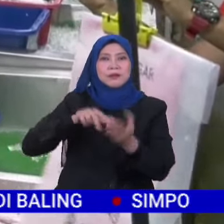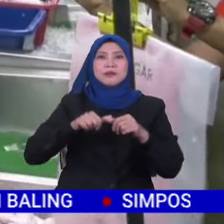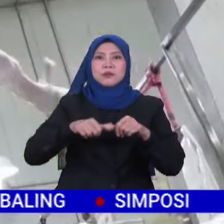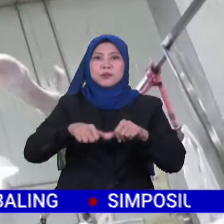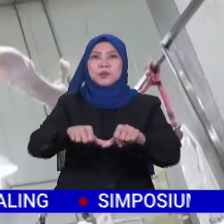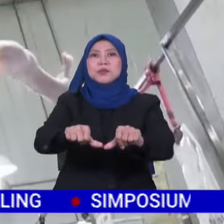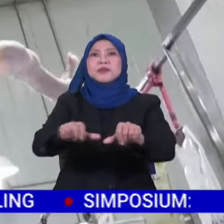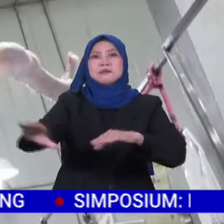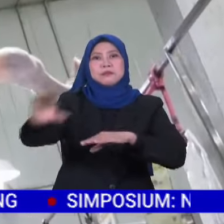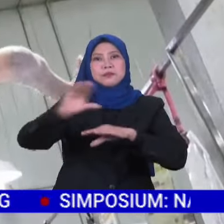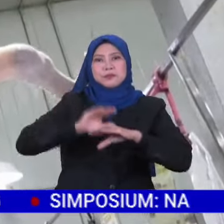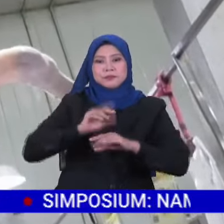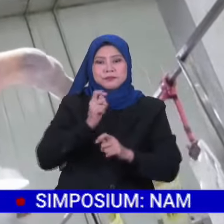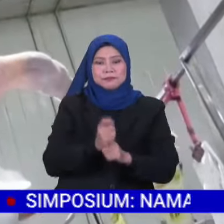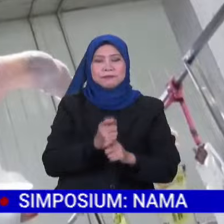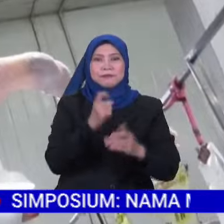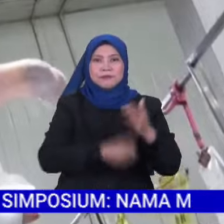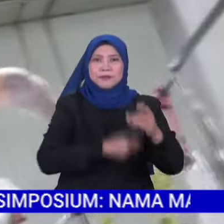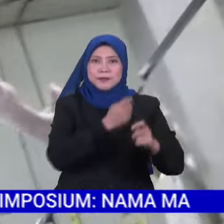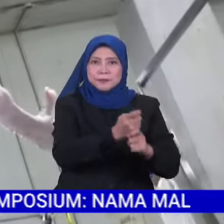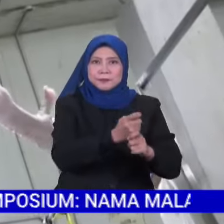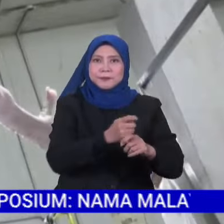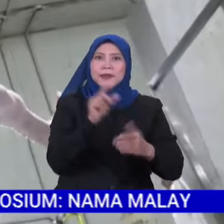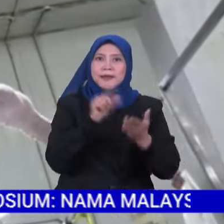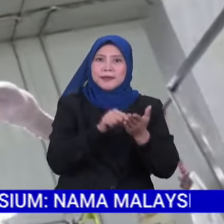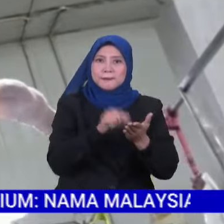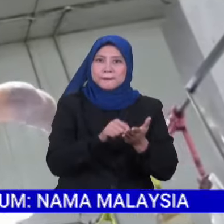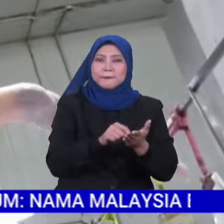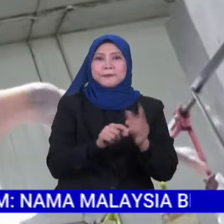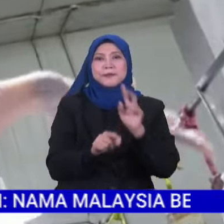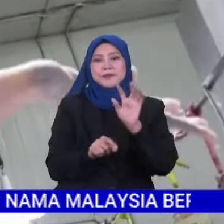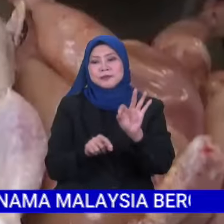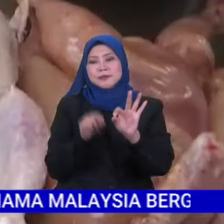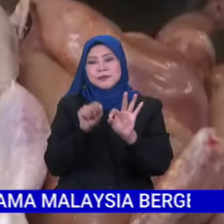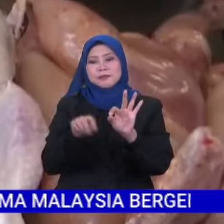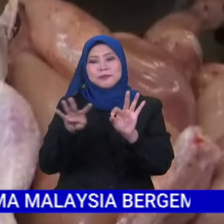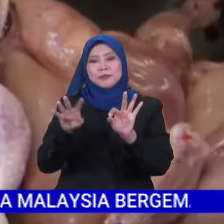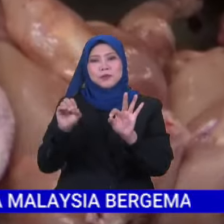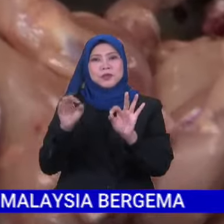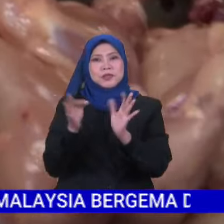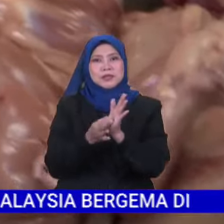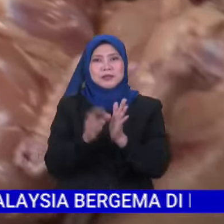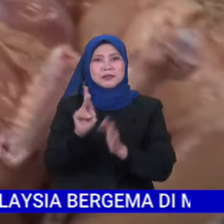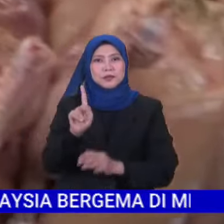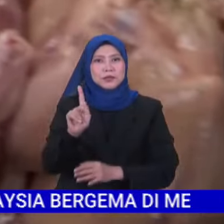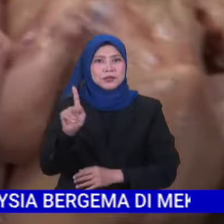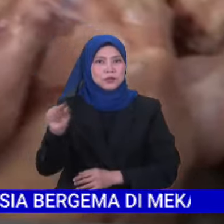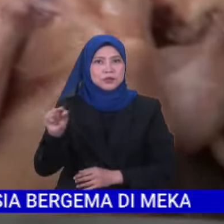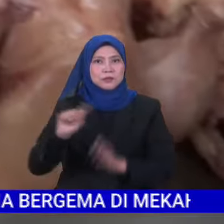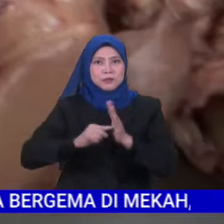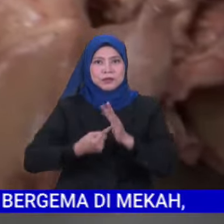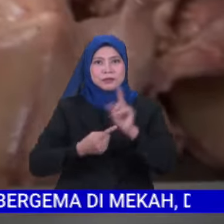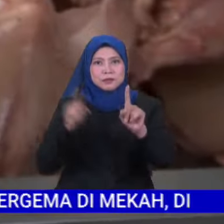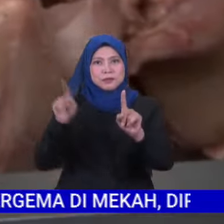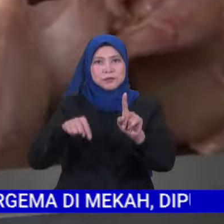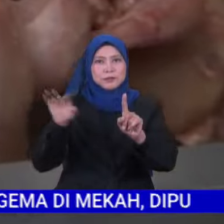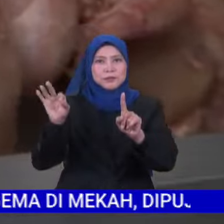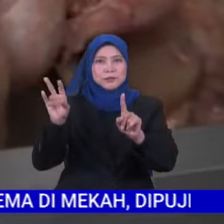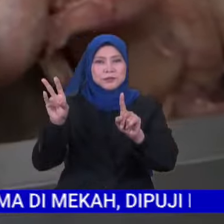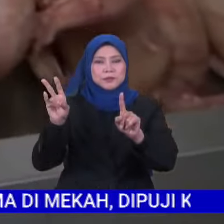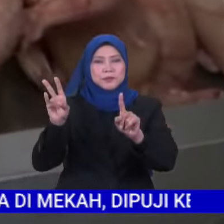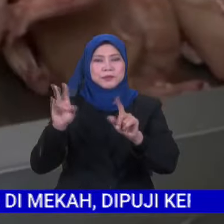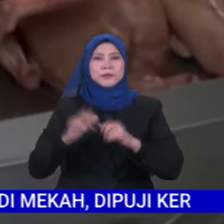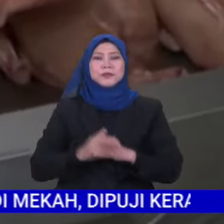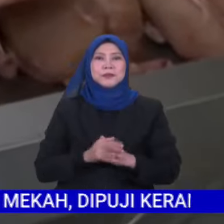subsidi serta menetapkan harga cycling Ruci ayam standart 9040 sense kg bermula 1juli